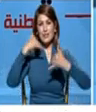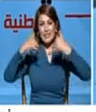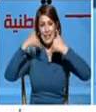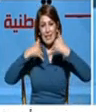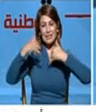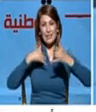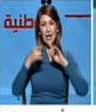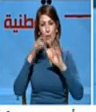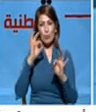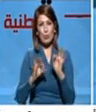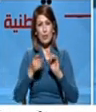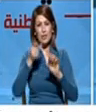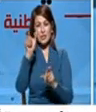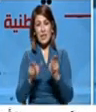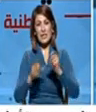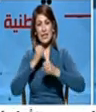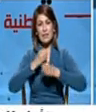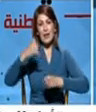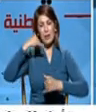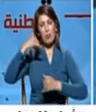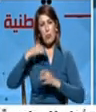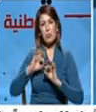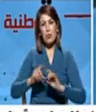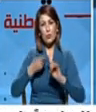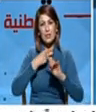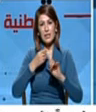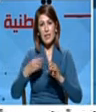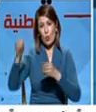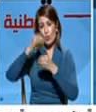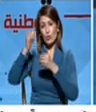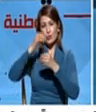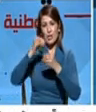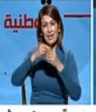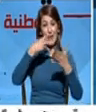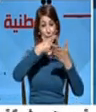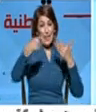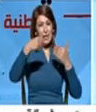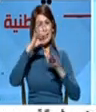التجاريه من المشاكل مشغلي الاتصالات ولم تؤدي خدمات ال الانترنيت